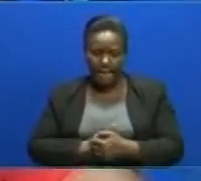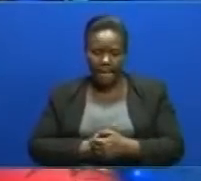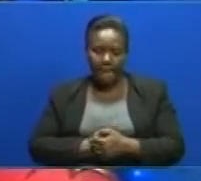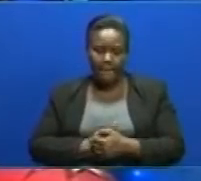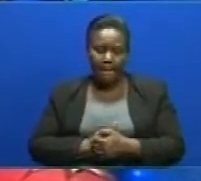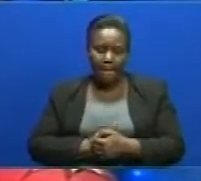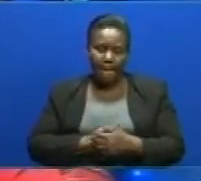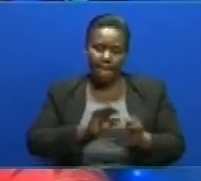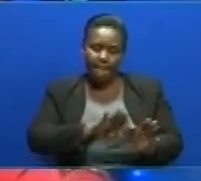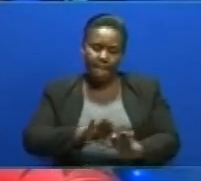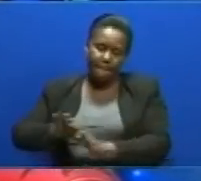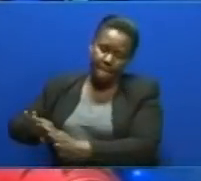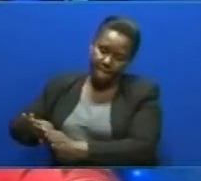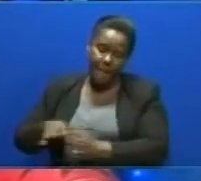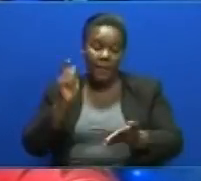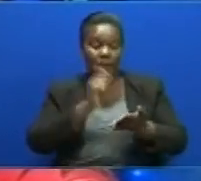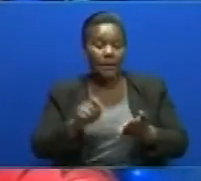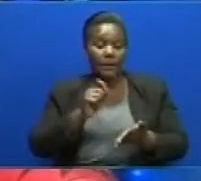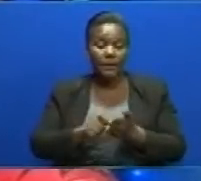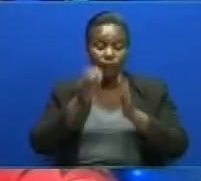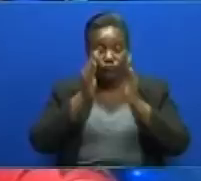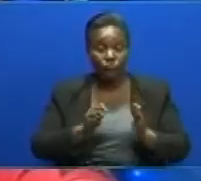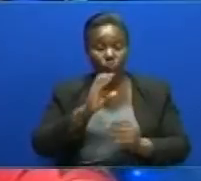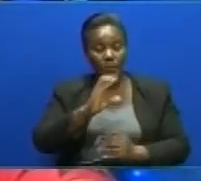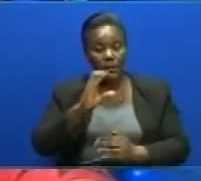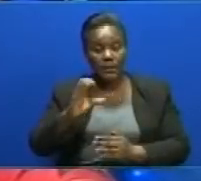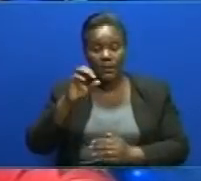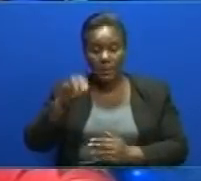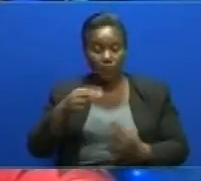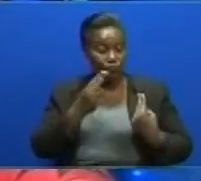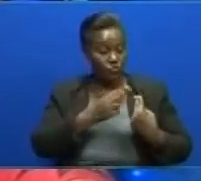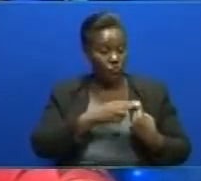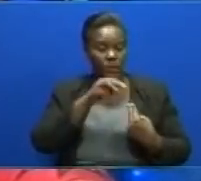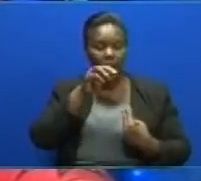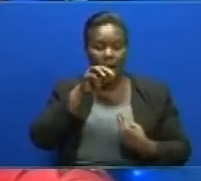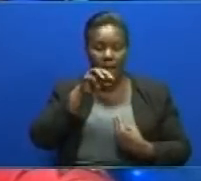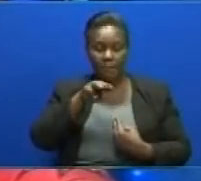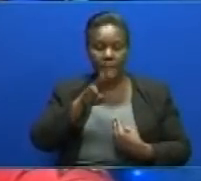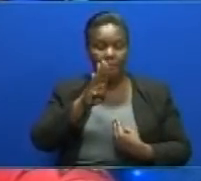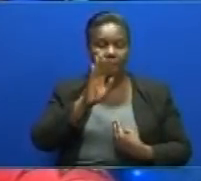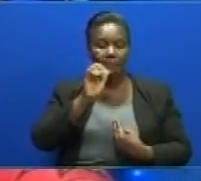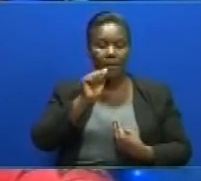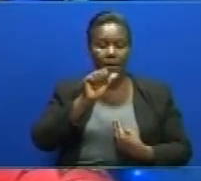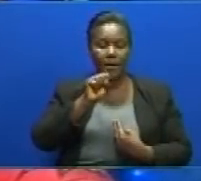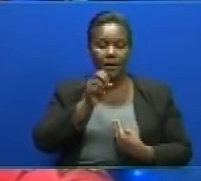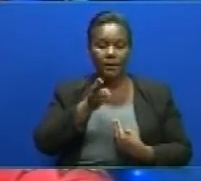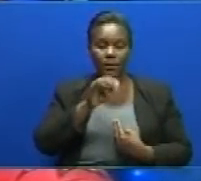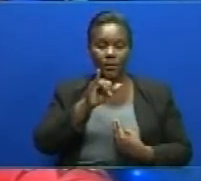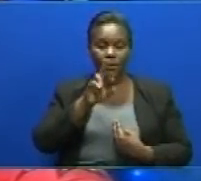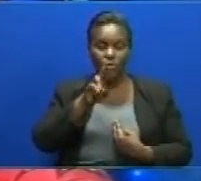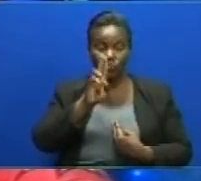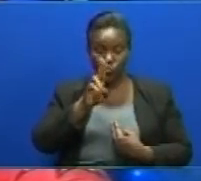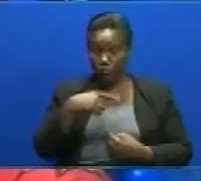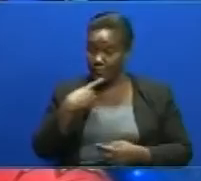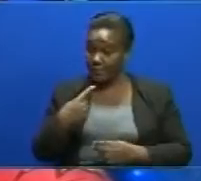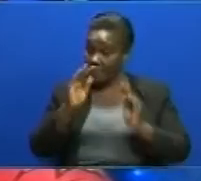Katibu mkuu wa Chama cha Mapinduzi CCM Dr. Bashiru Ali ametoa wito kwa vyama vya siasa nchini kutunza heshima ya uhuru